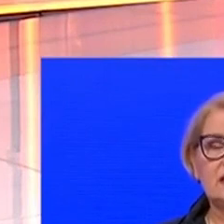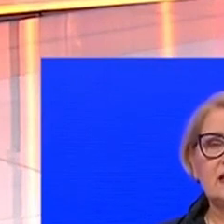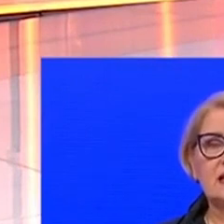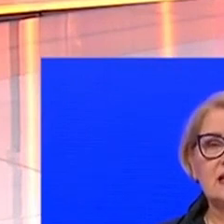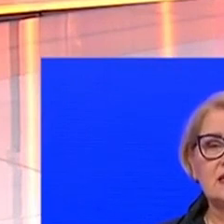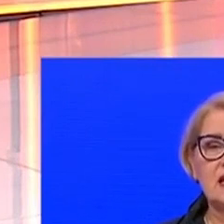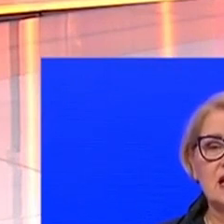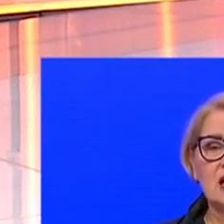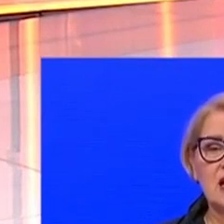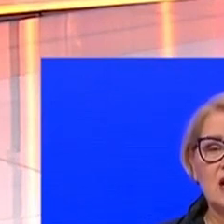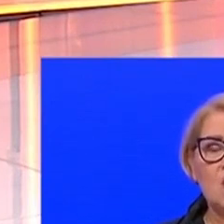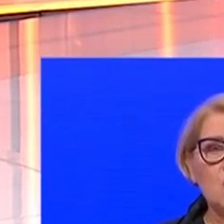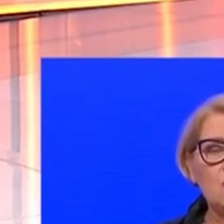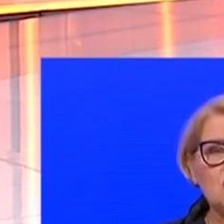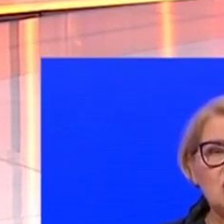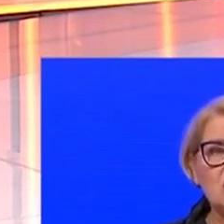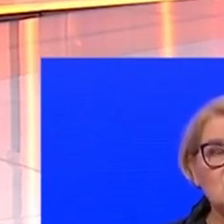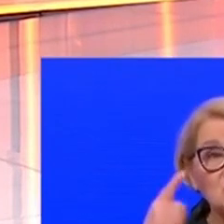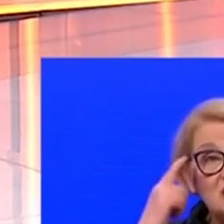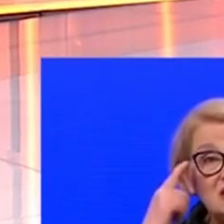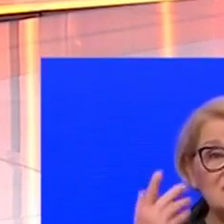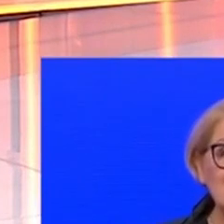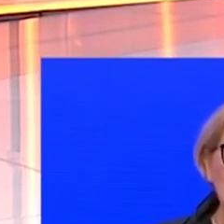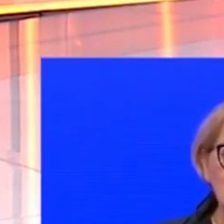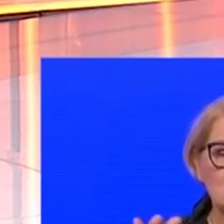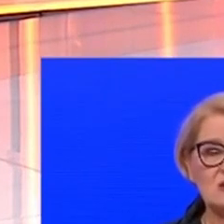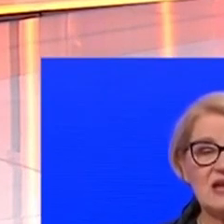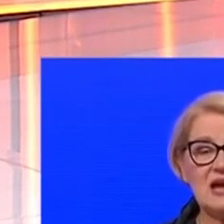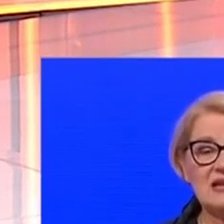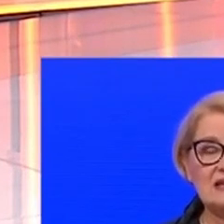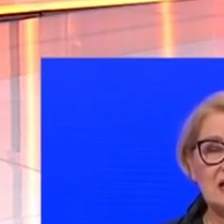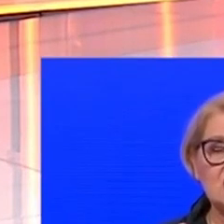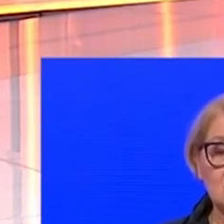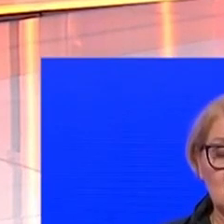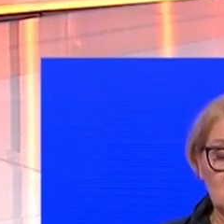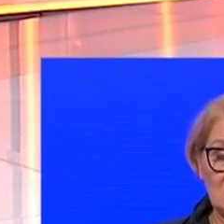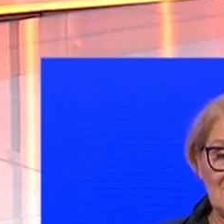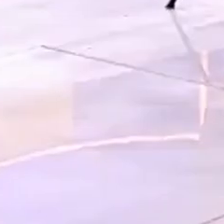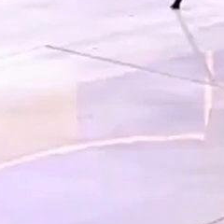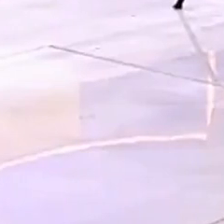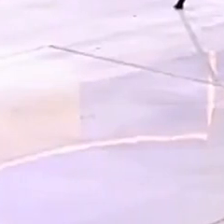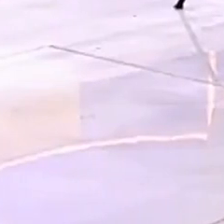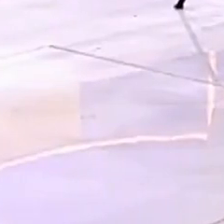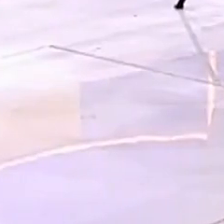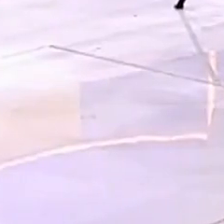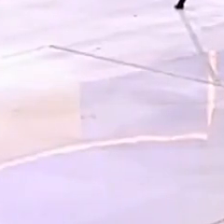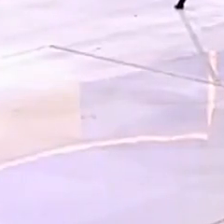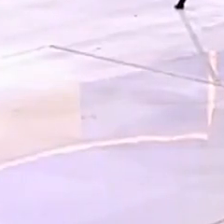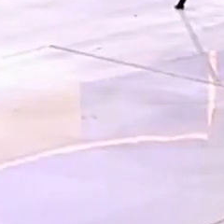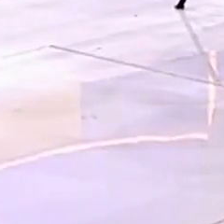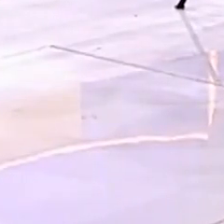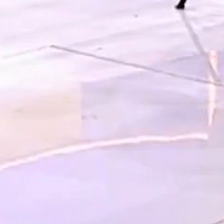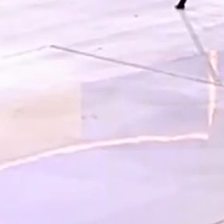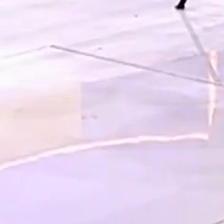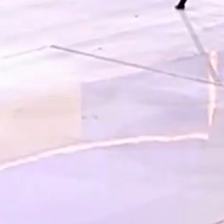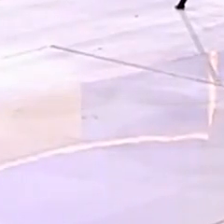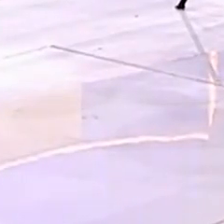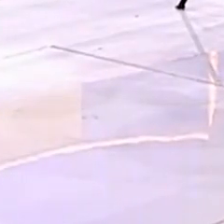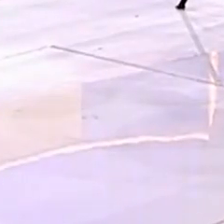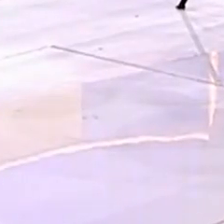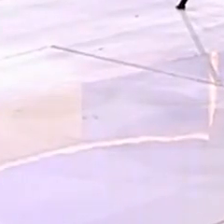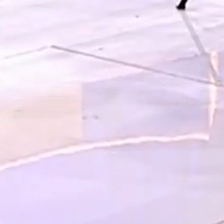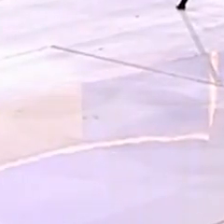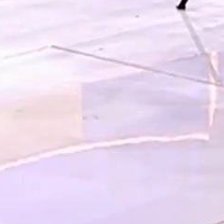startu zapravo nama je bilo problem, nismo znali da li će moći napraviti tu granicu između karate i tekvandoa. To je bitno. Dakle, oni trebaju i priliku